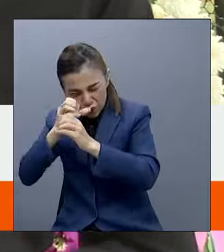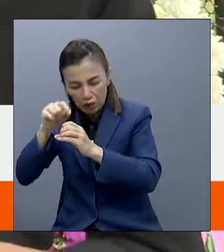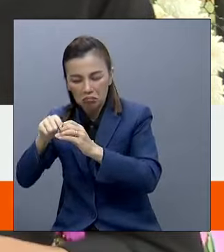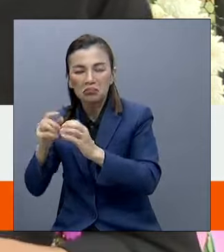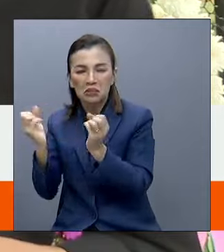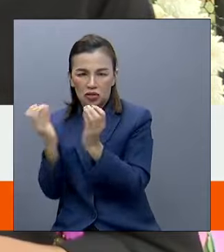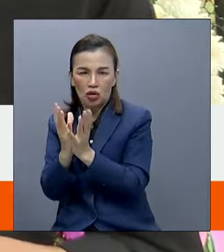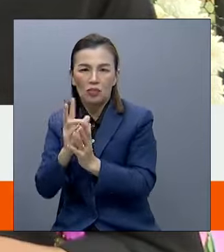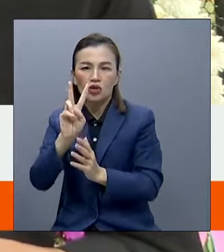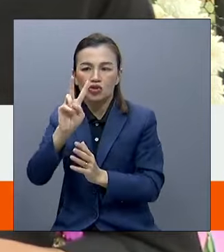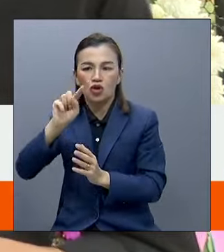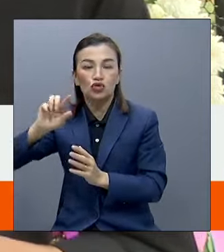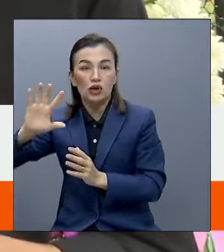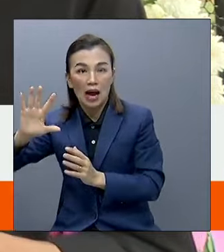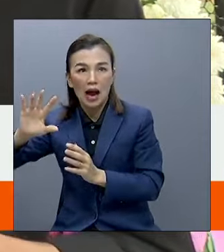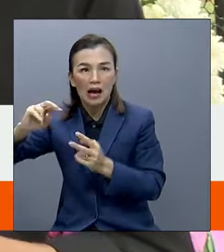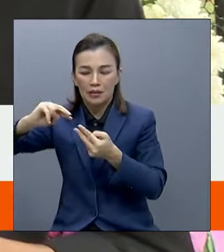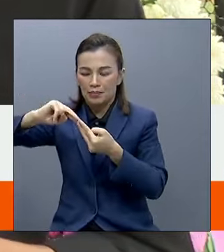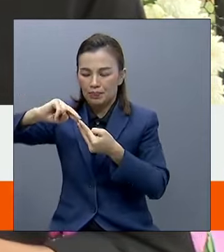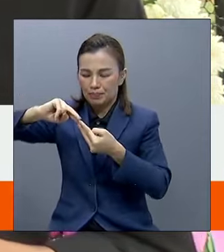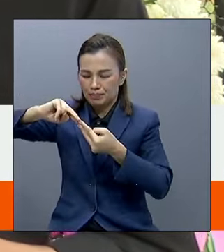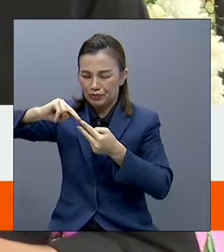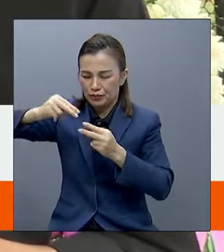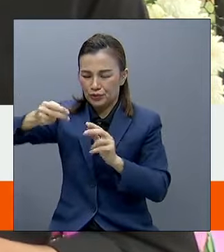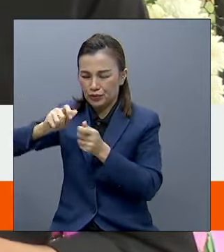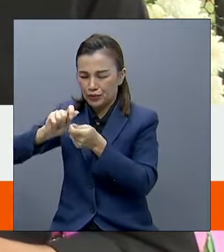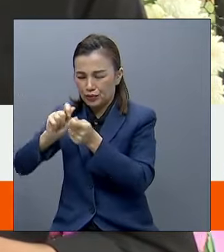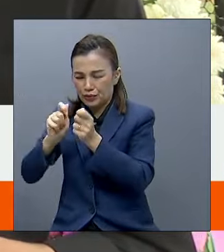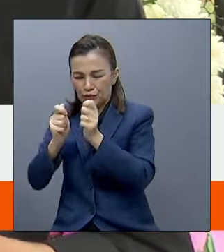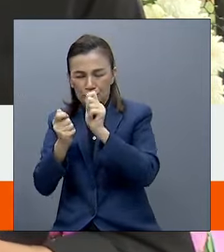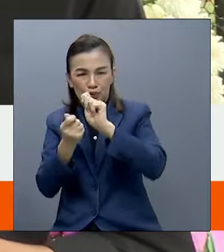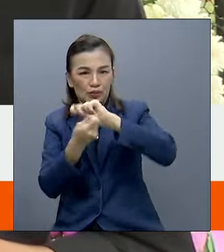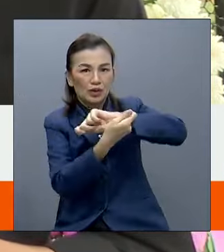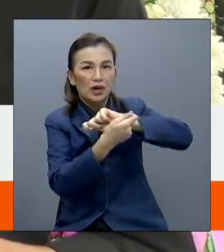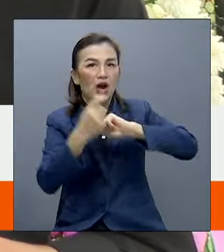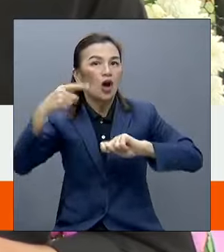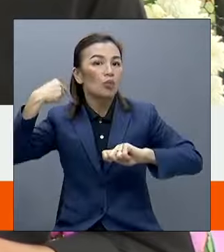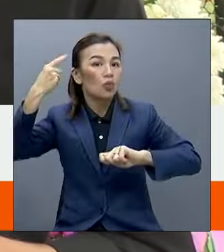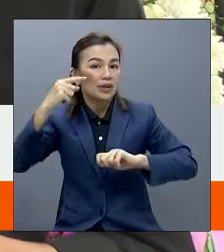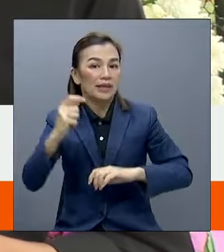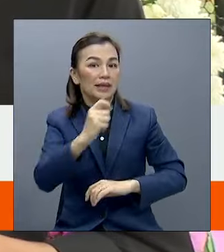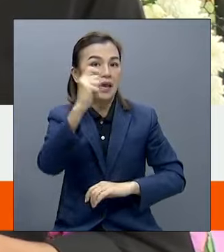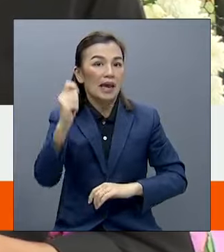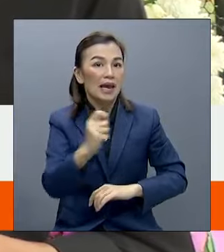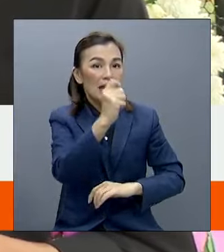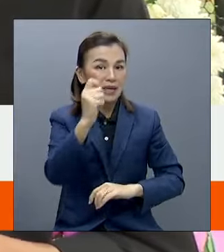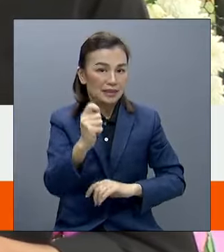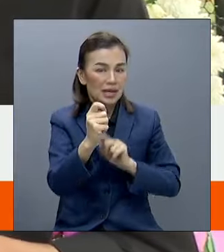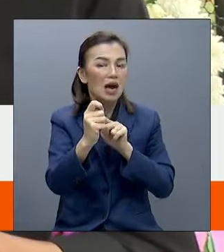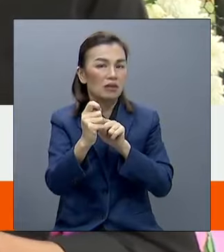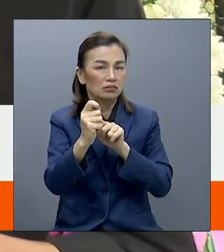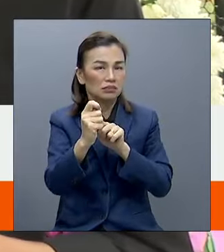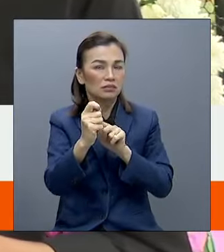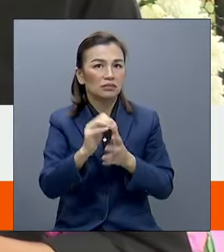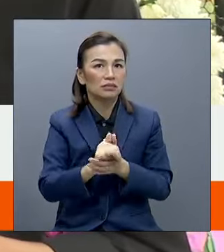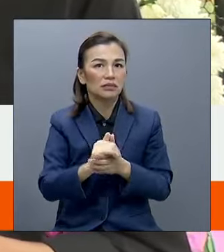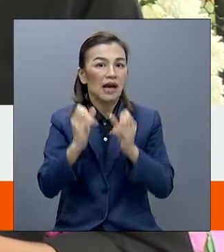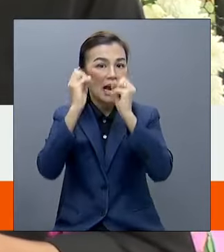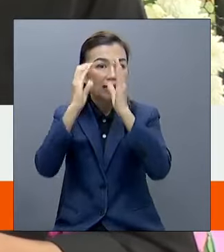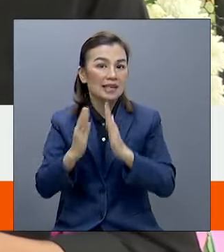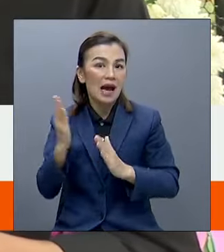เกิดยีนกลายพันธุ์เกิดขึ้นยีนกลายพันธุ์ตัวนี้จะเป็นลักษณะที่เกิดขึ้นในผู้หญิงเอเชียนะครับซึ่งทางอาจารย์ระวิวรร